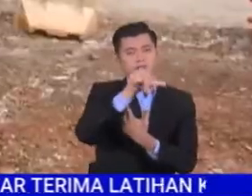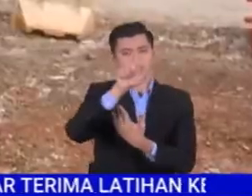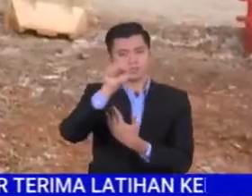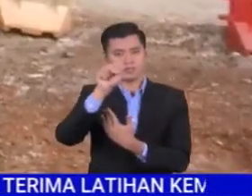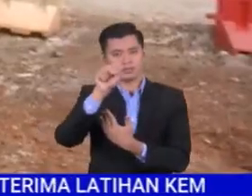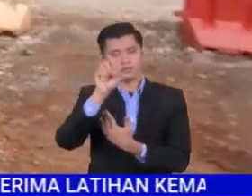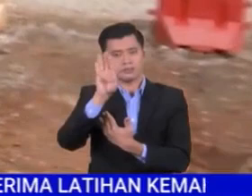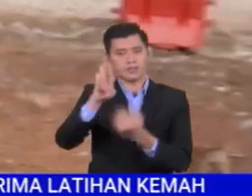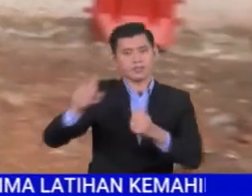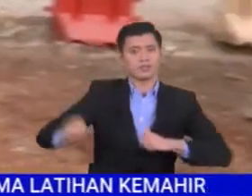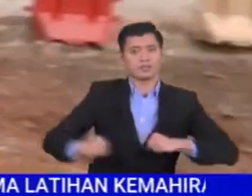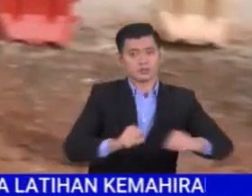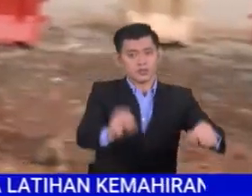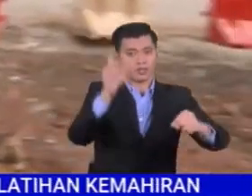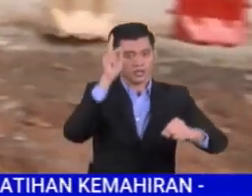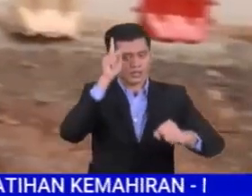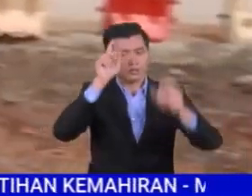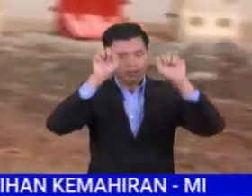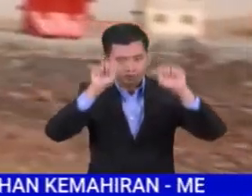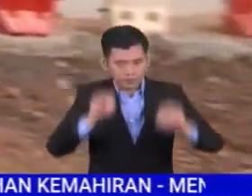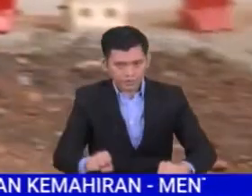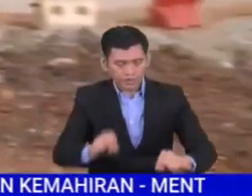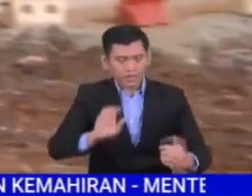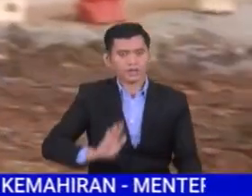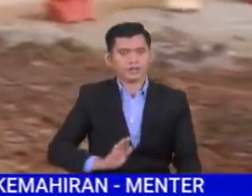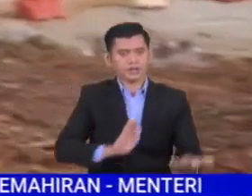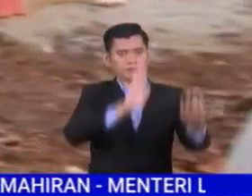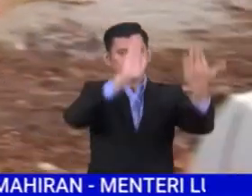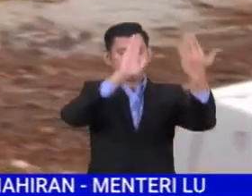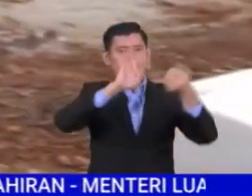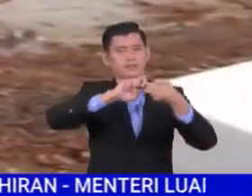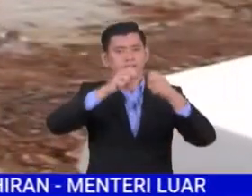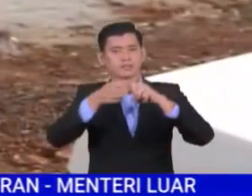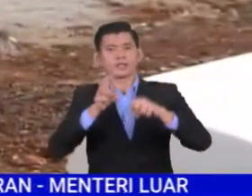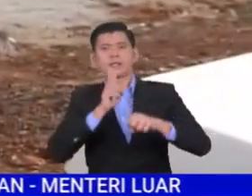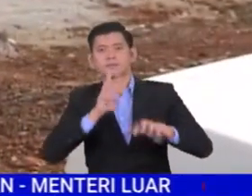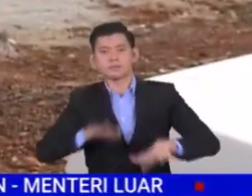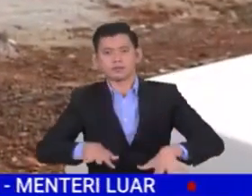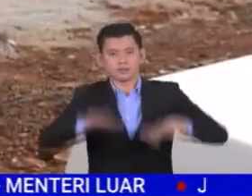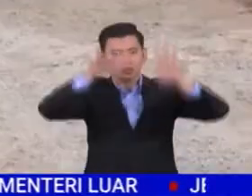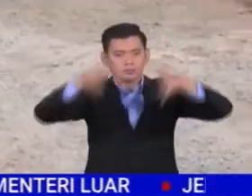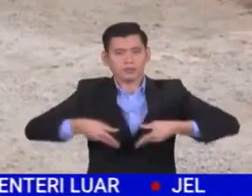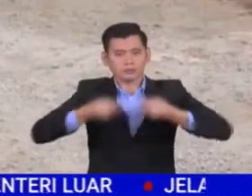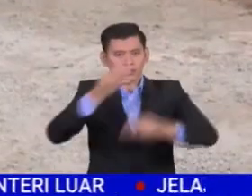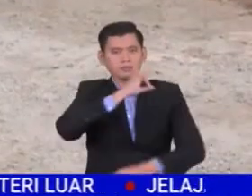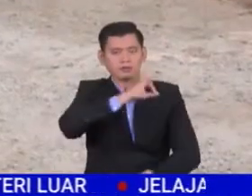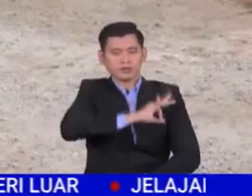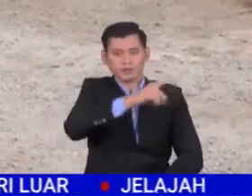dijangka dapat mengatasi masalah banjir sekaligus memberi manfaat kepada penduduk sekitar.